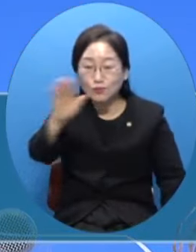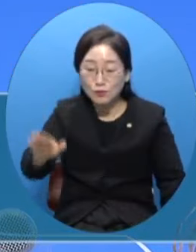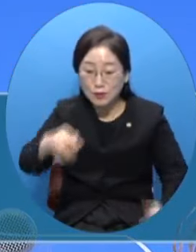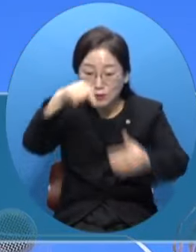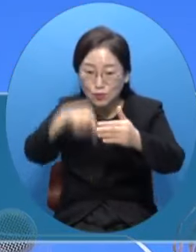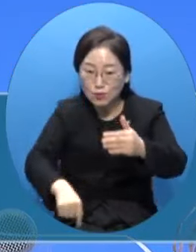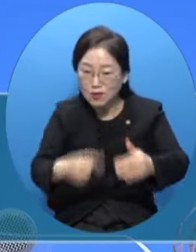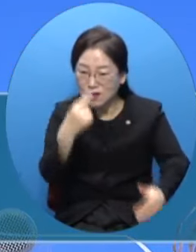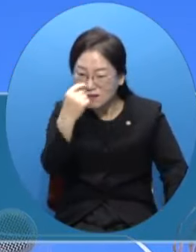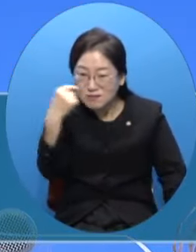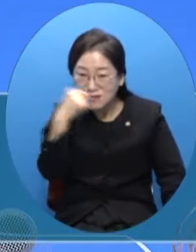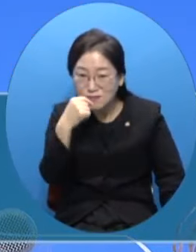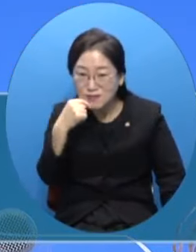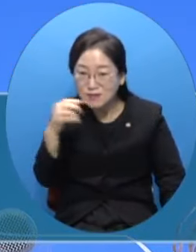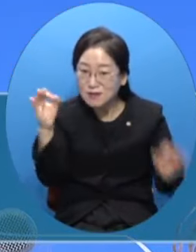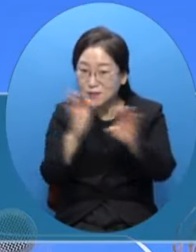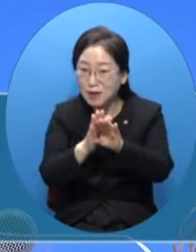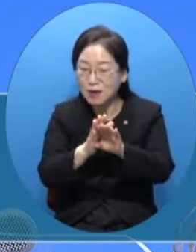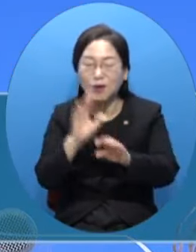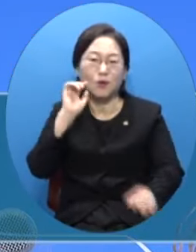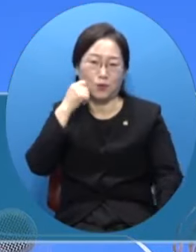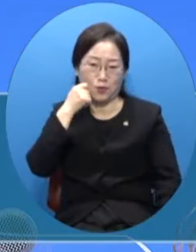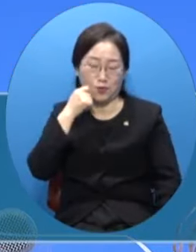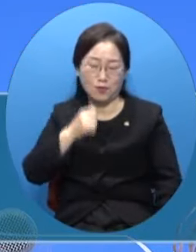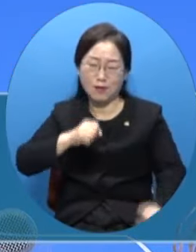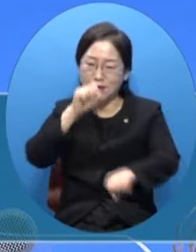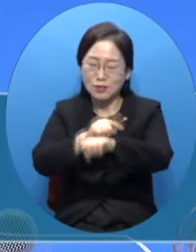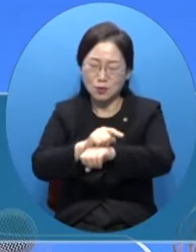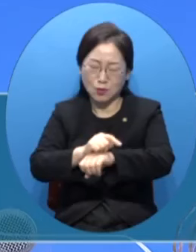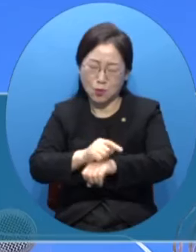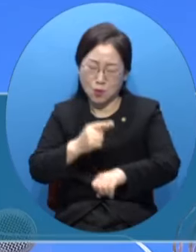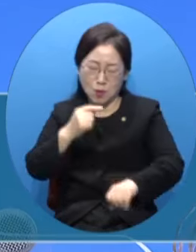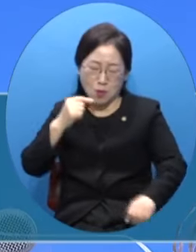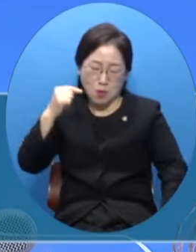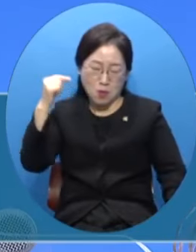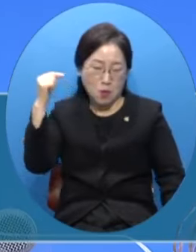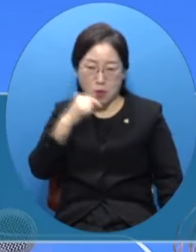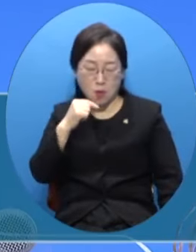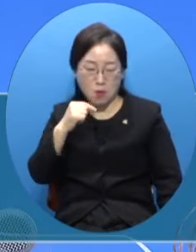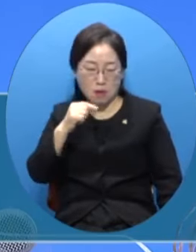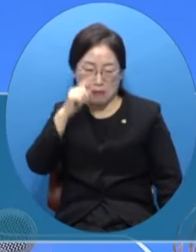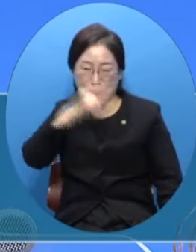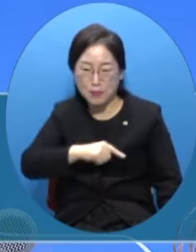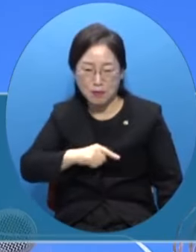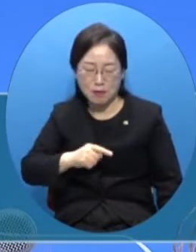제거할 수가 없습니다. 성격이 얼마나 고약한지 평생 그 성격 갖고 삽니다.